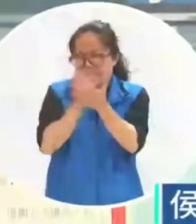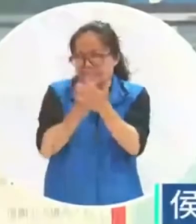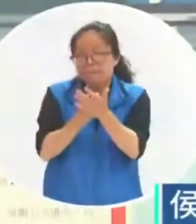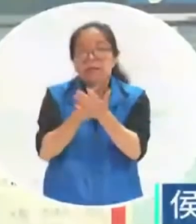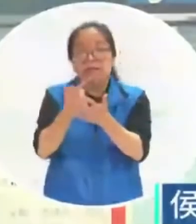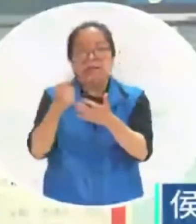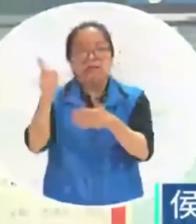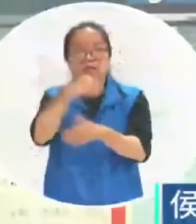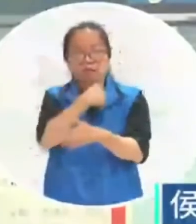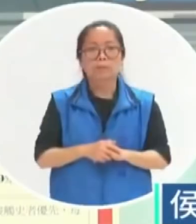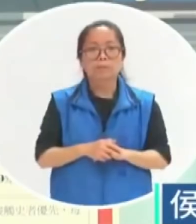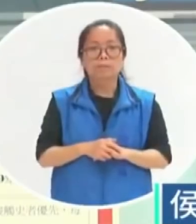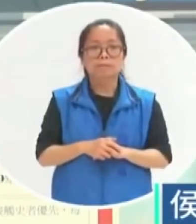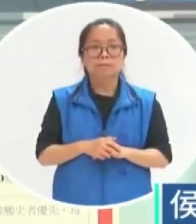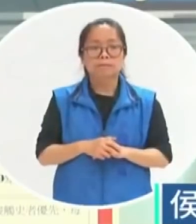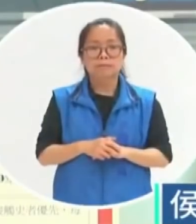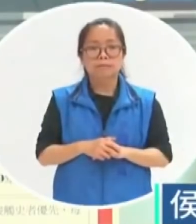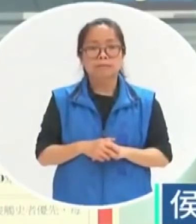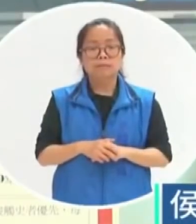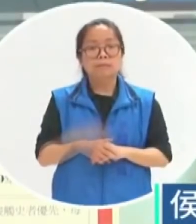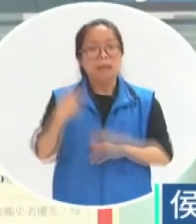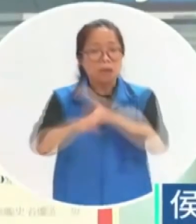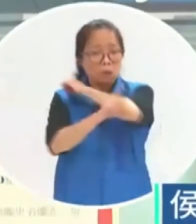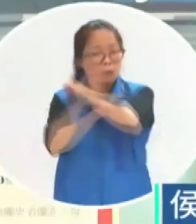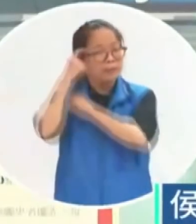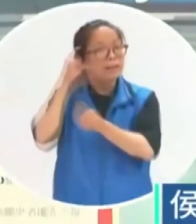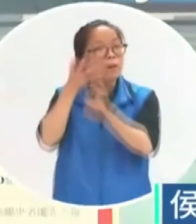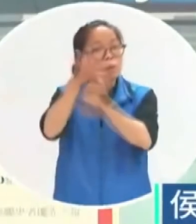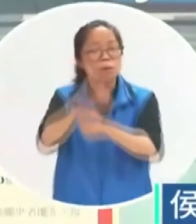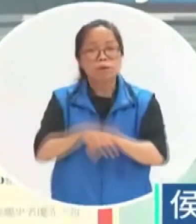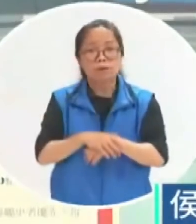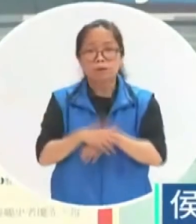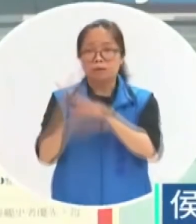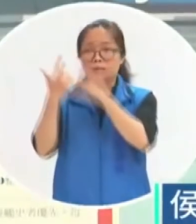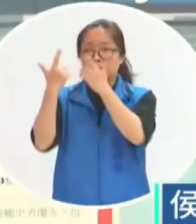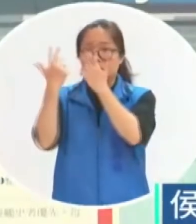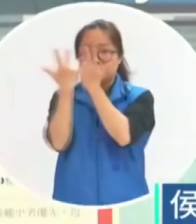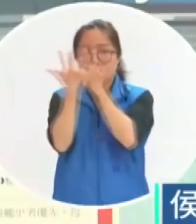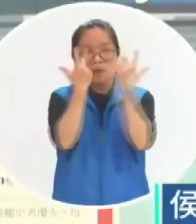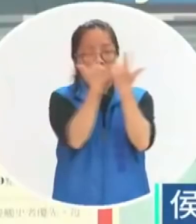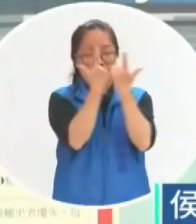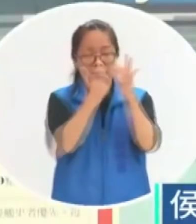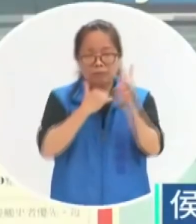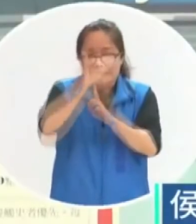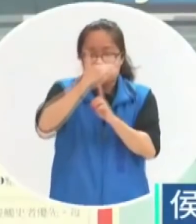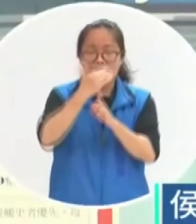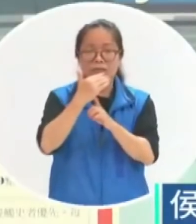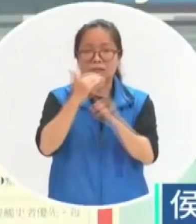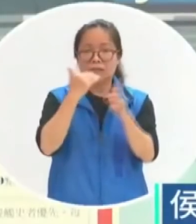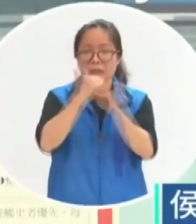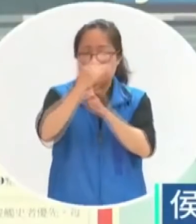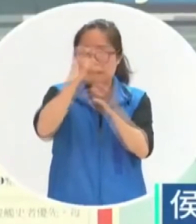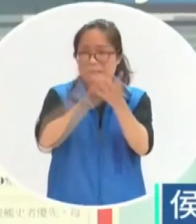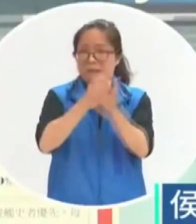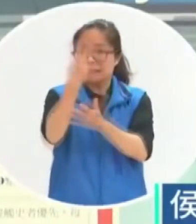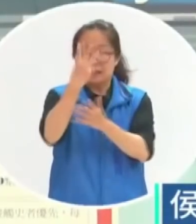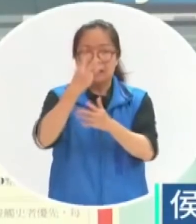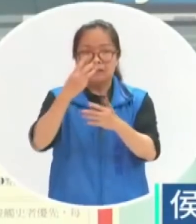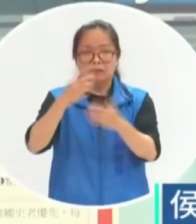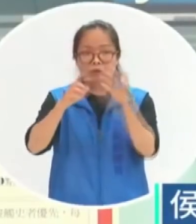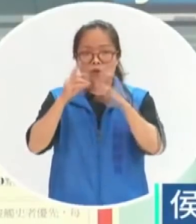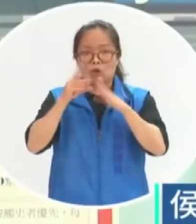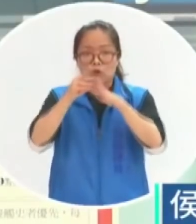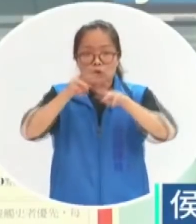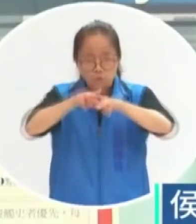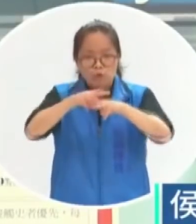能够把防疫做好。 OK， 市长，最后想要问一下，就是双北目前升级三级警戒，也就是户外全面要戴口